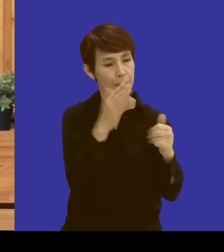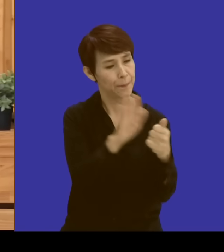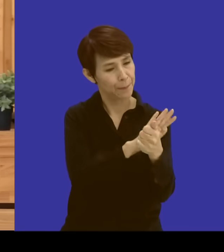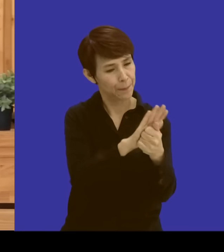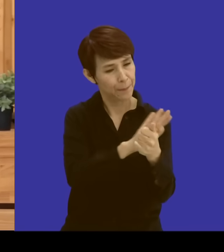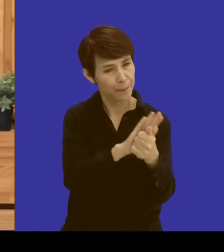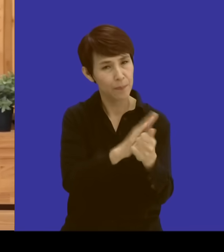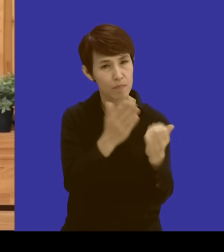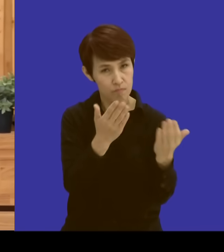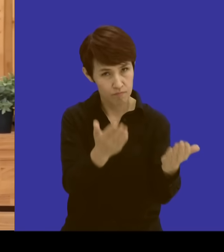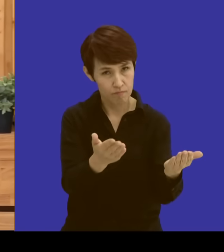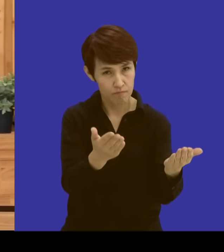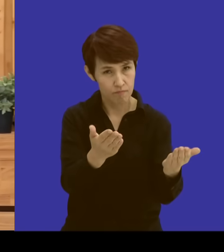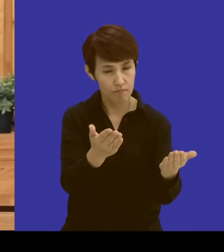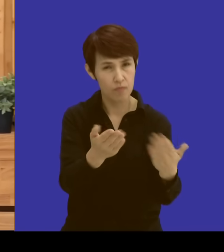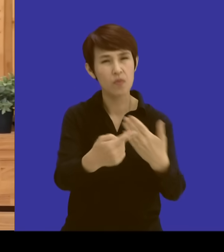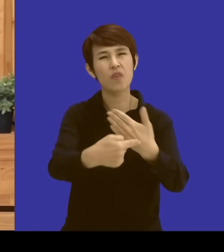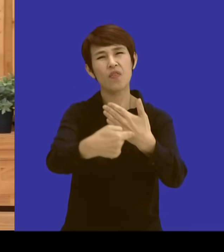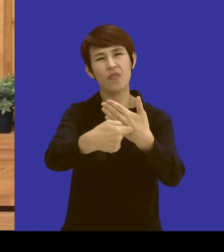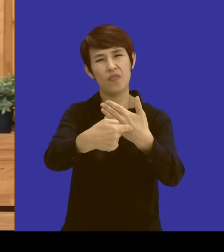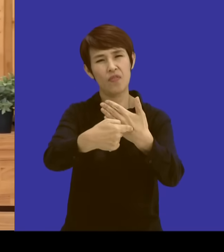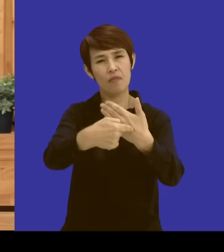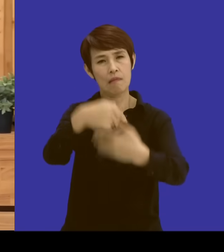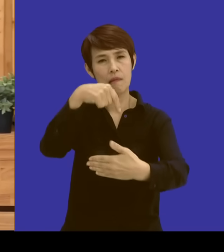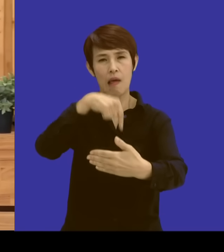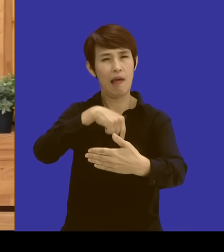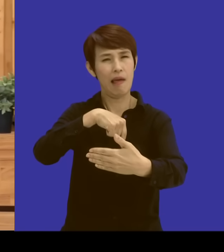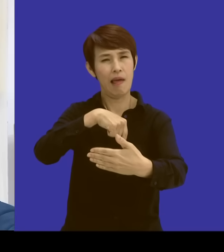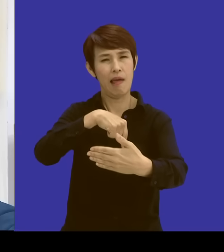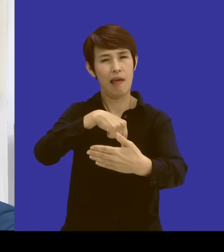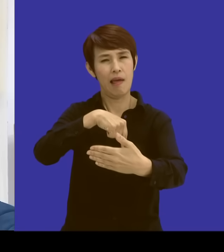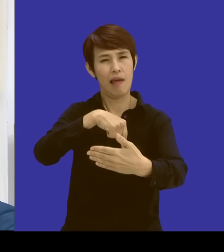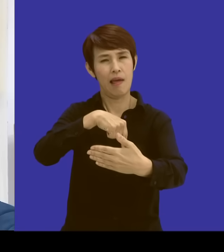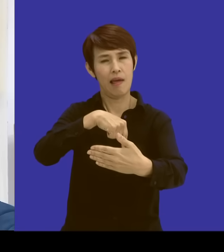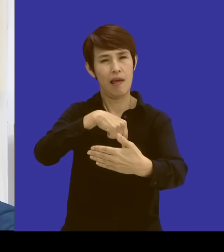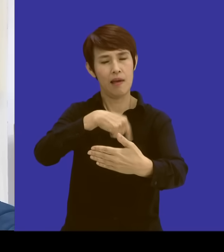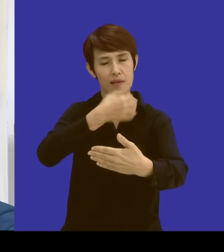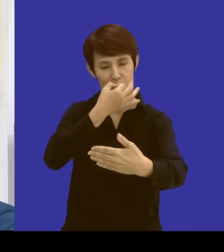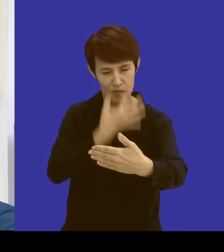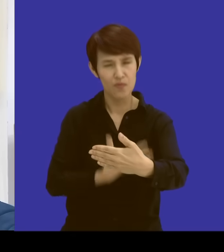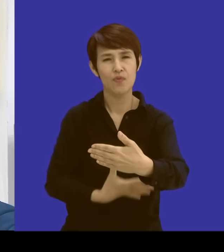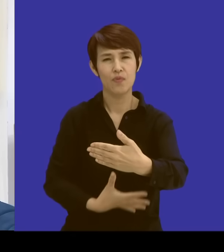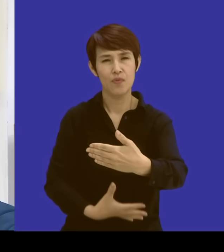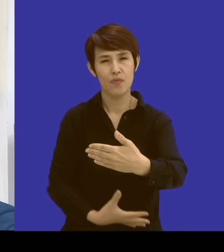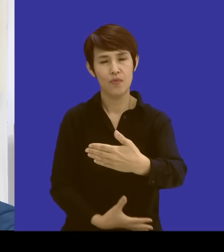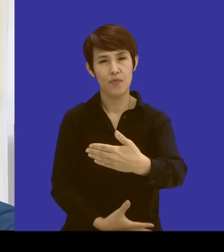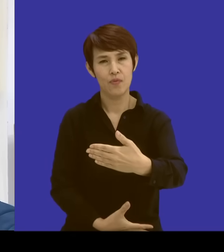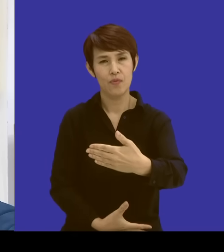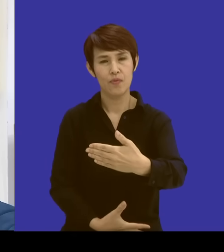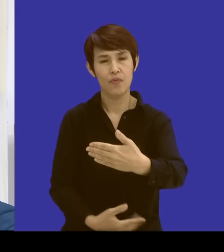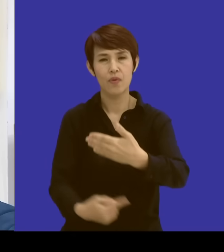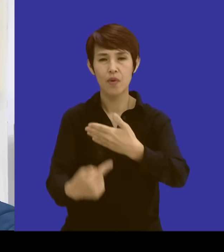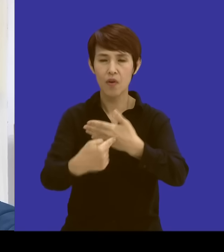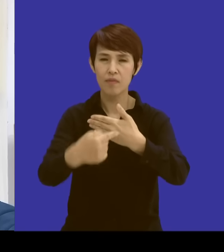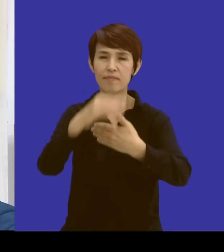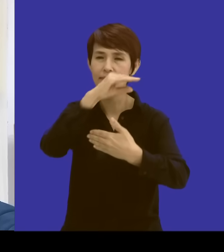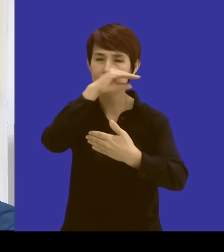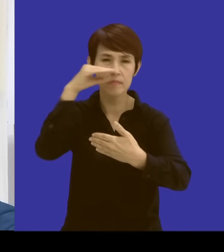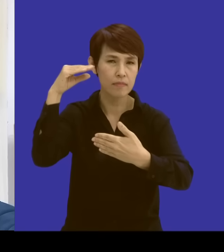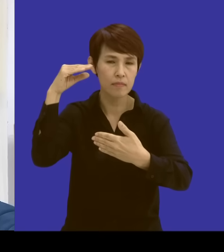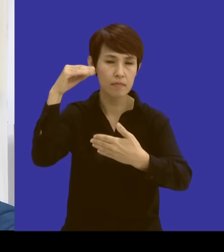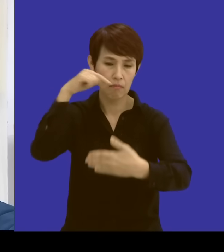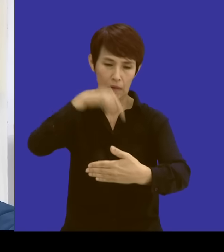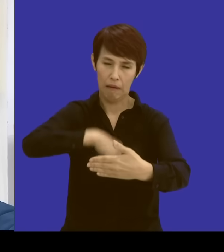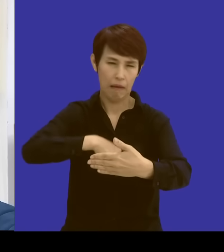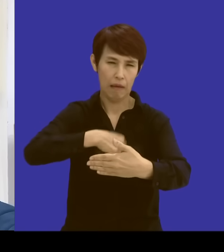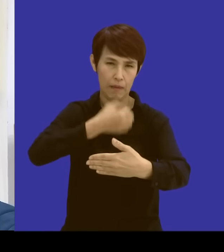다 하고 근데 내적으로만 내적으로는 그러니까 더 큰 전쟁이었죠. 예. 그래서 그러다 보니까 몸이 이제